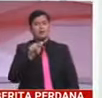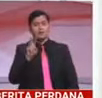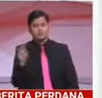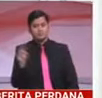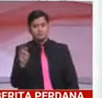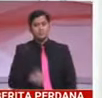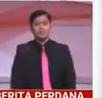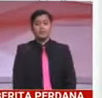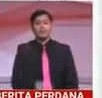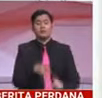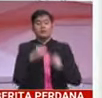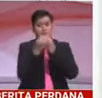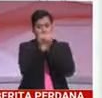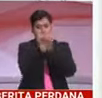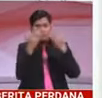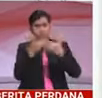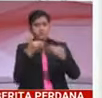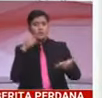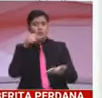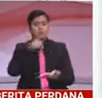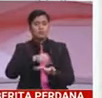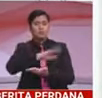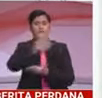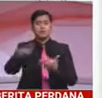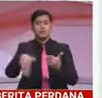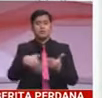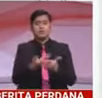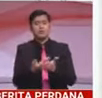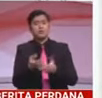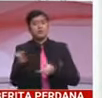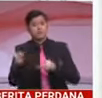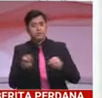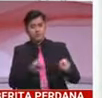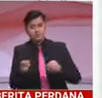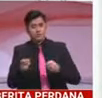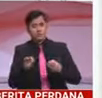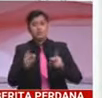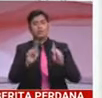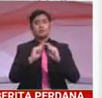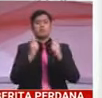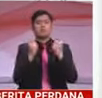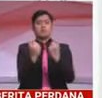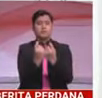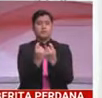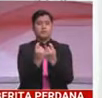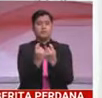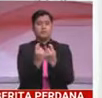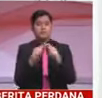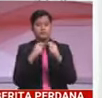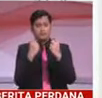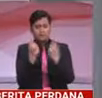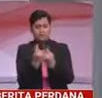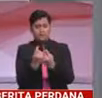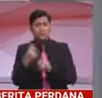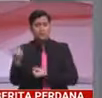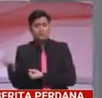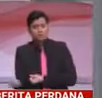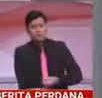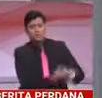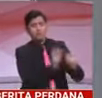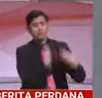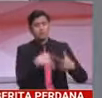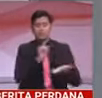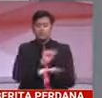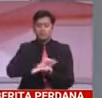di dalam satu pernyataan sebelum ini semua pengurus pasukan termasuk datuak slime gadis harimau selaku pengurus hoka demi telah